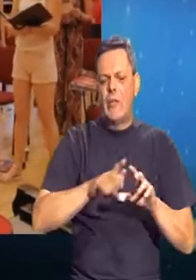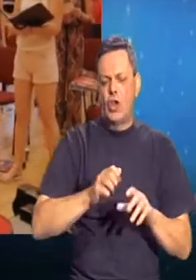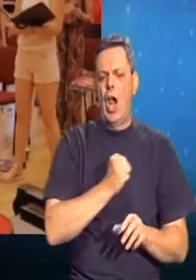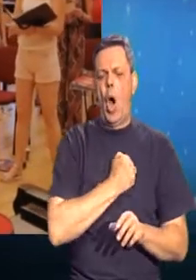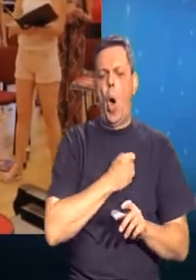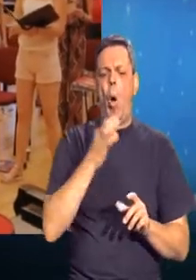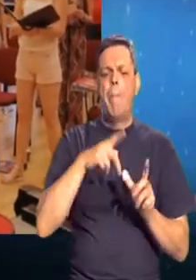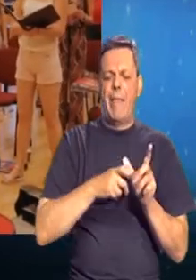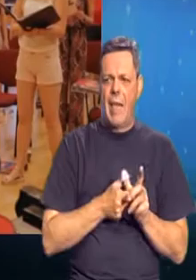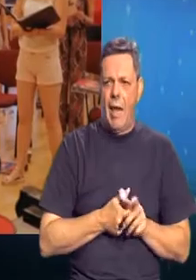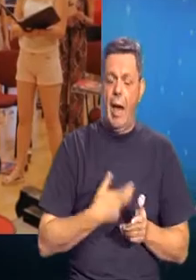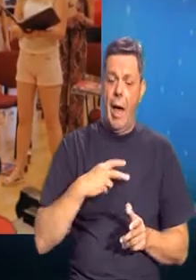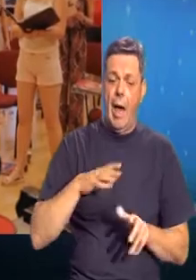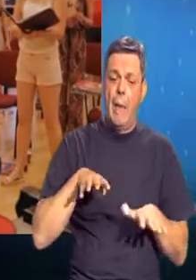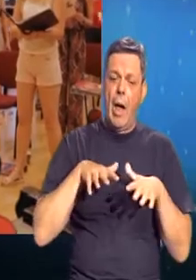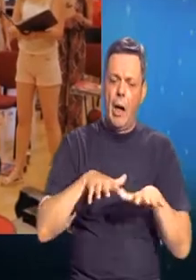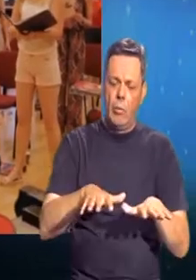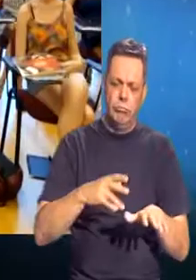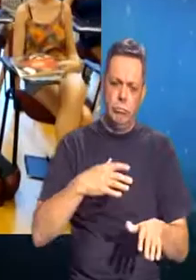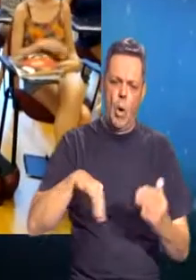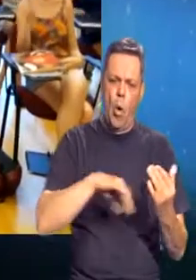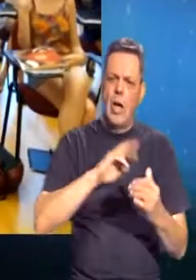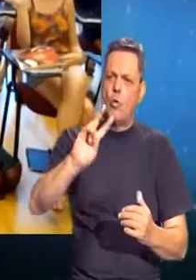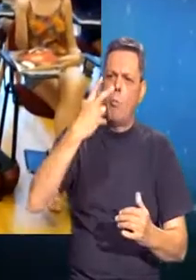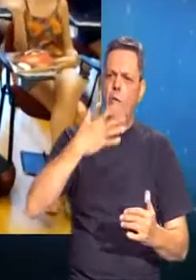a na koncerte su i sami pozvali publiku.